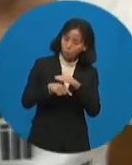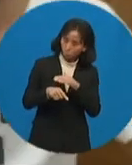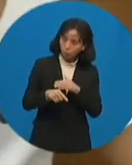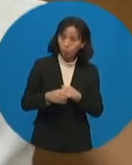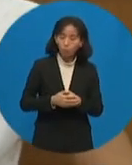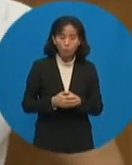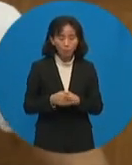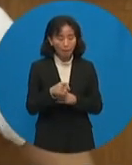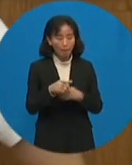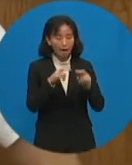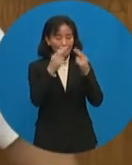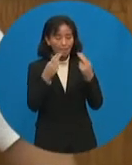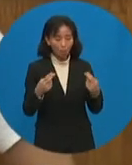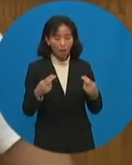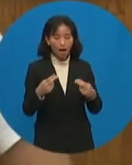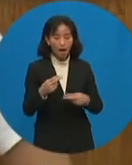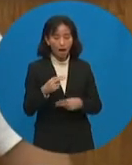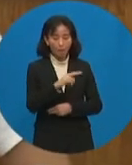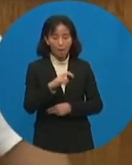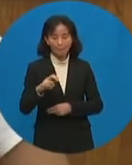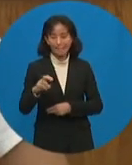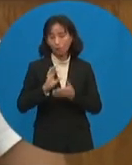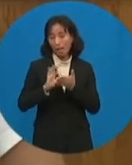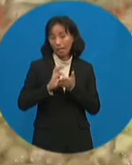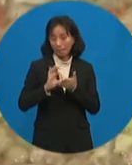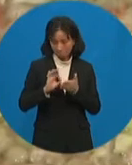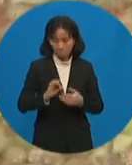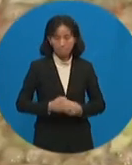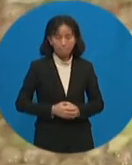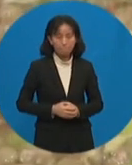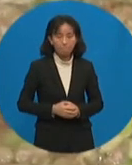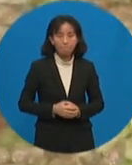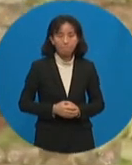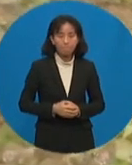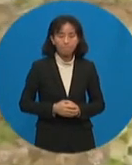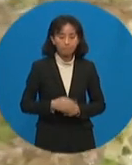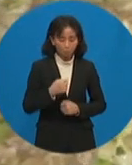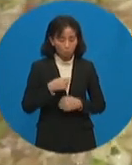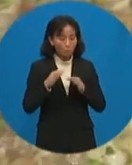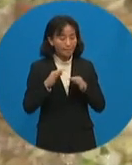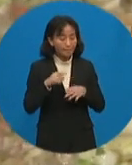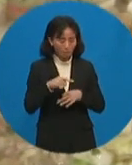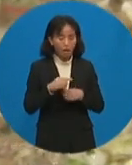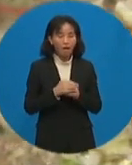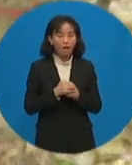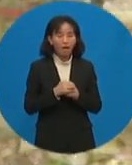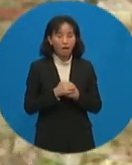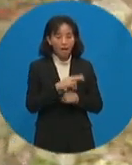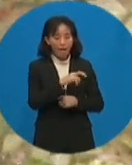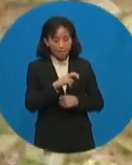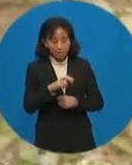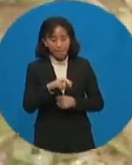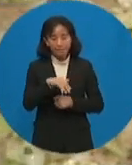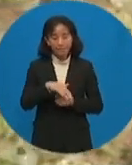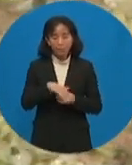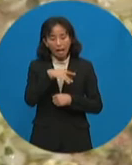ね、あの静岡産の桜エビを使っているんですけれども、 は い、こっちの M に関してはこの乾物をメイン